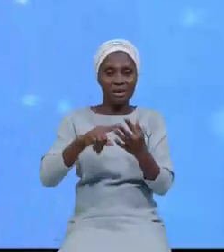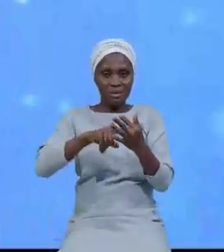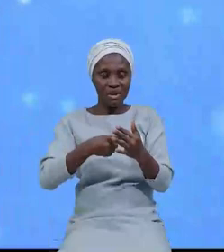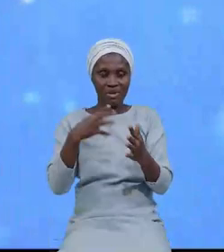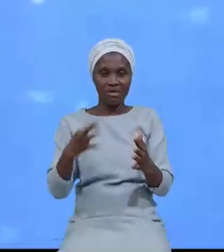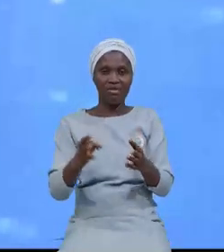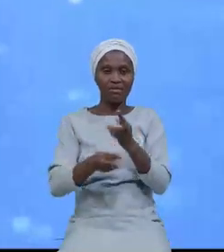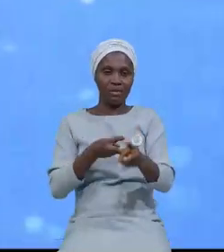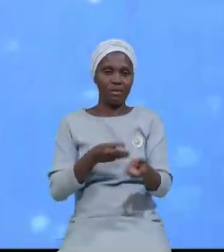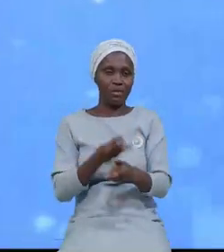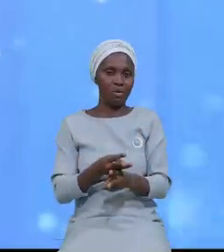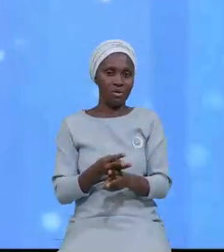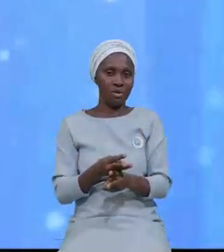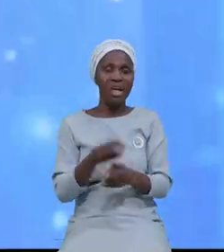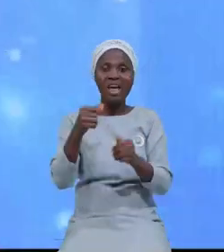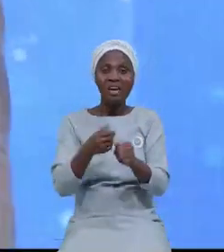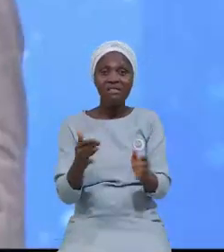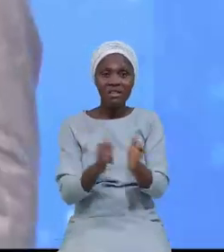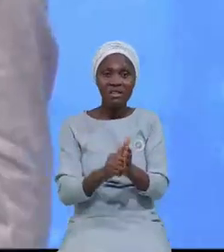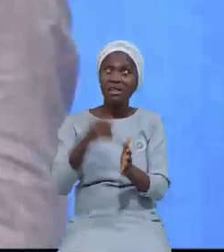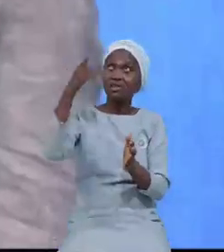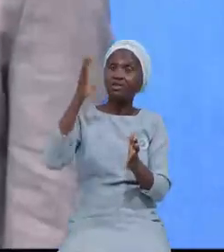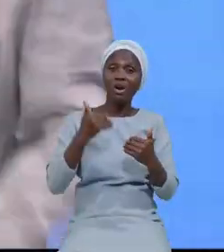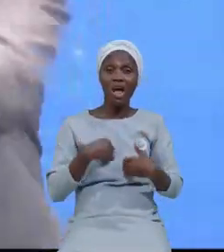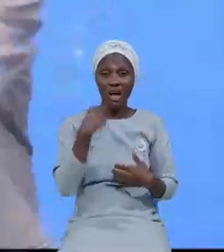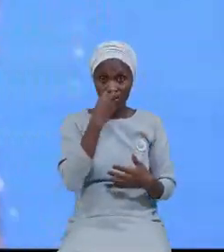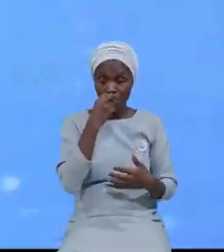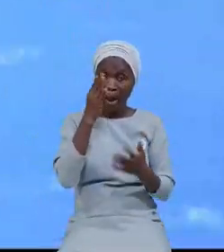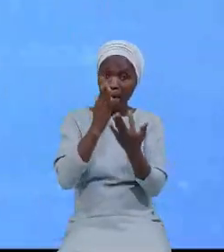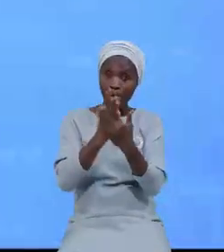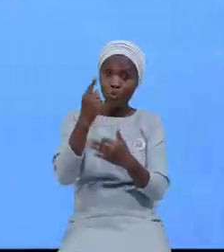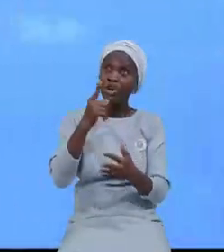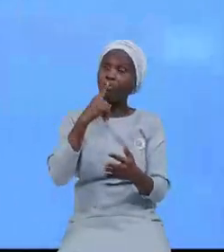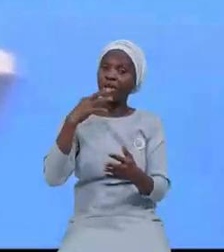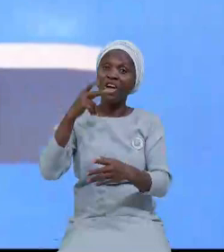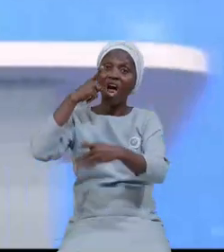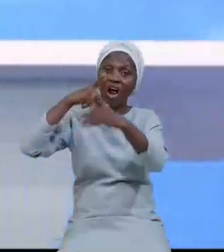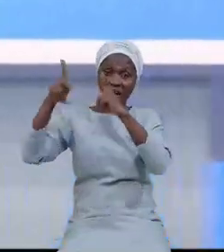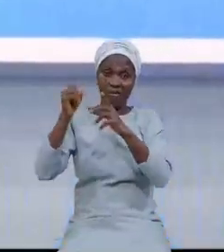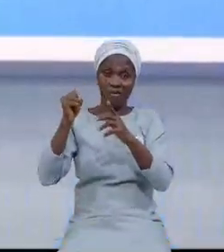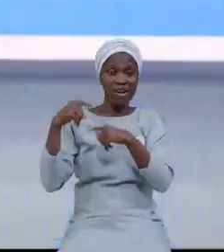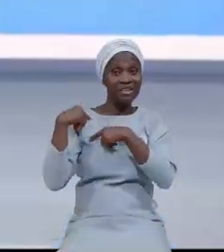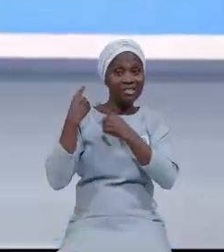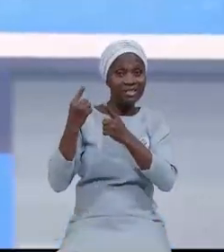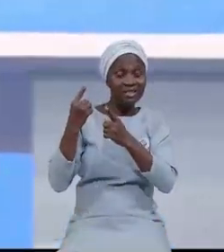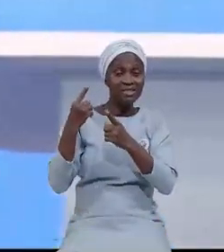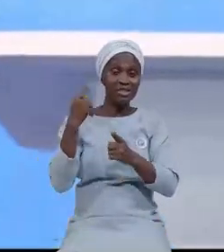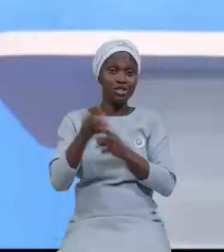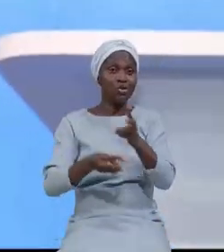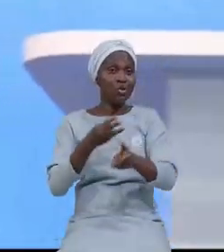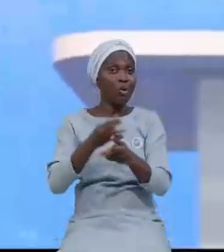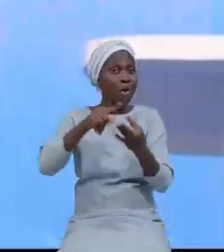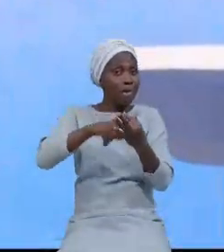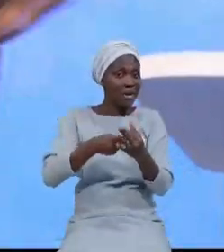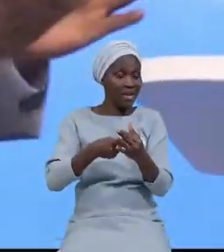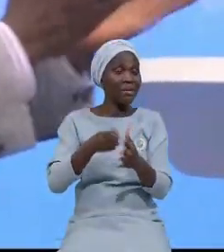depuis le début du monde tout ce que Dieu a déclaré par la bouche des prophète depuis le